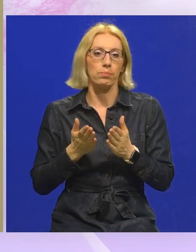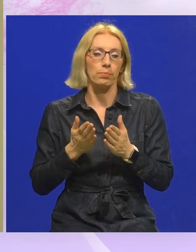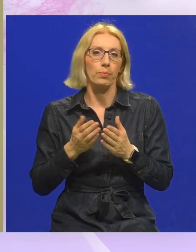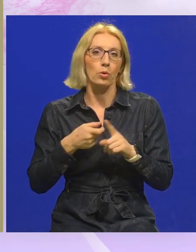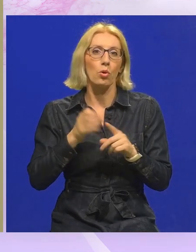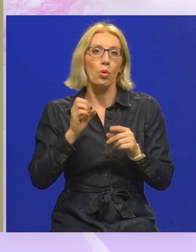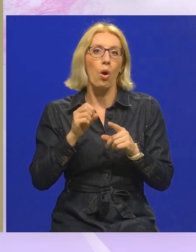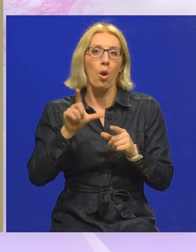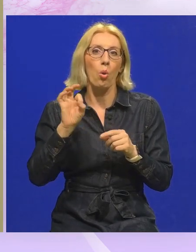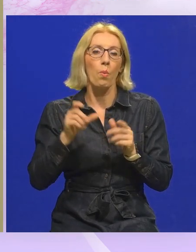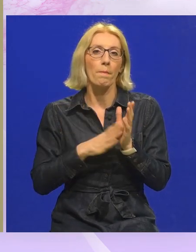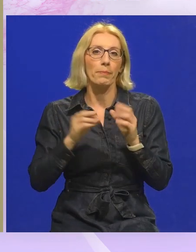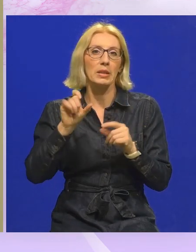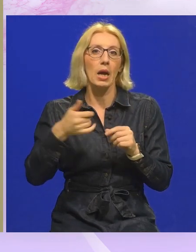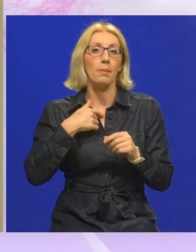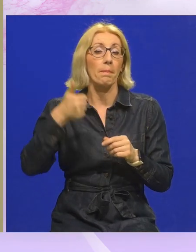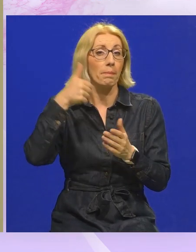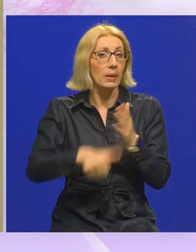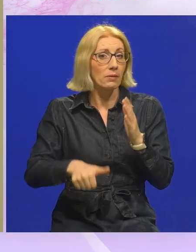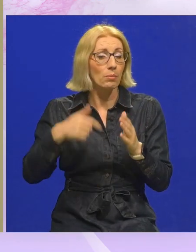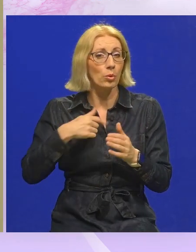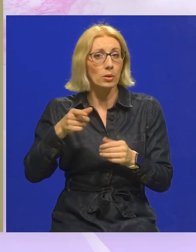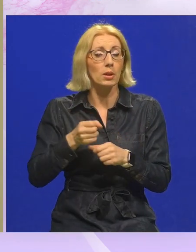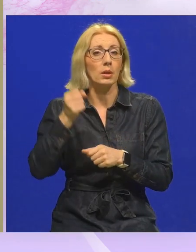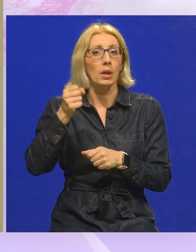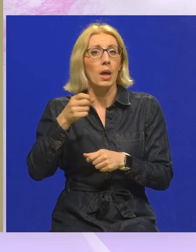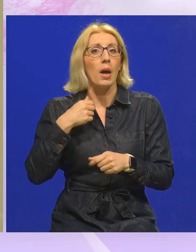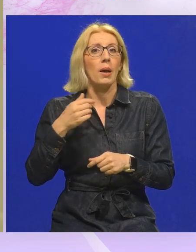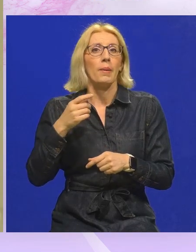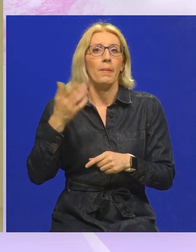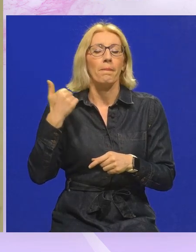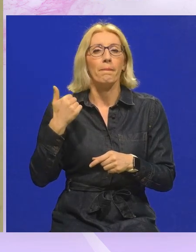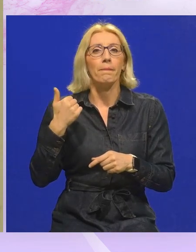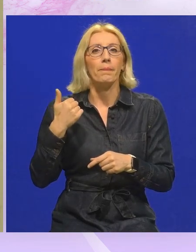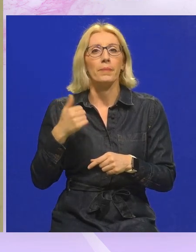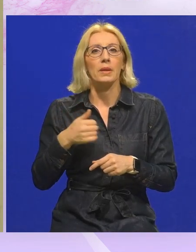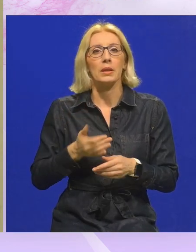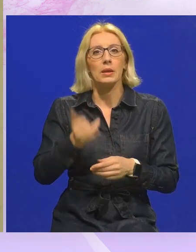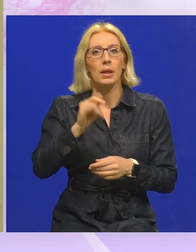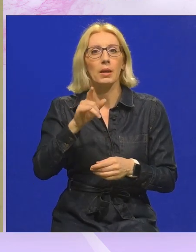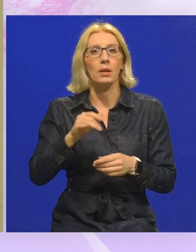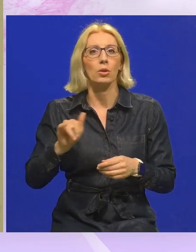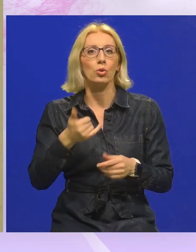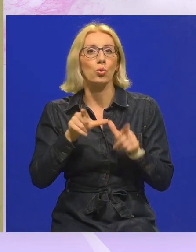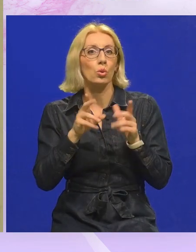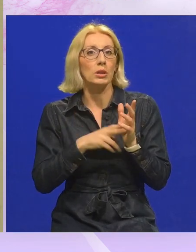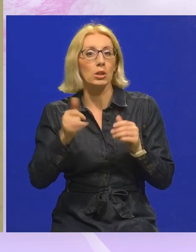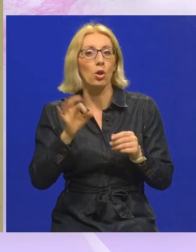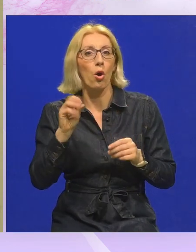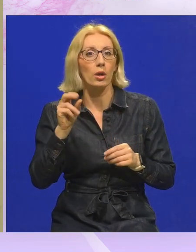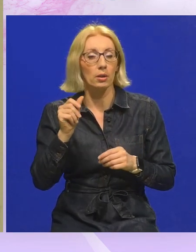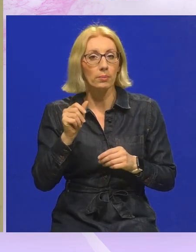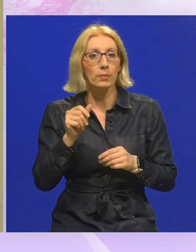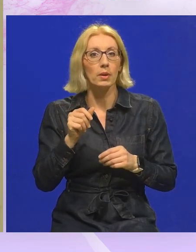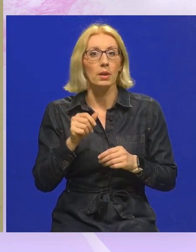prvo svjetsko natjecanje ove godine, pošto se ide od kategorije junior.